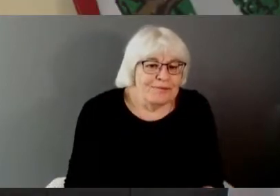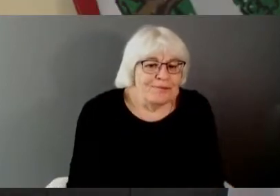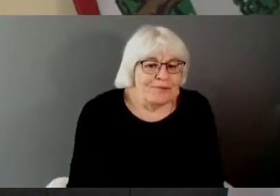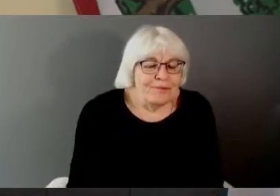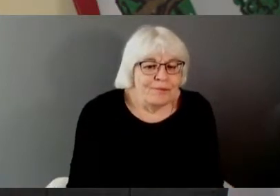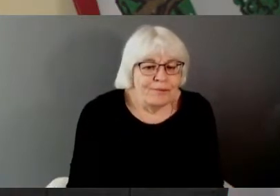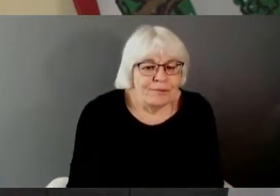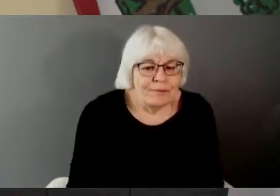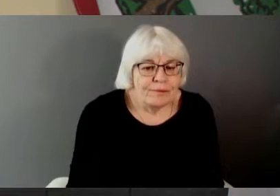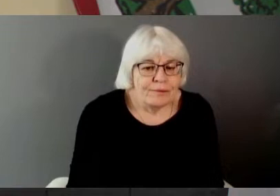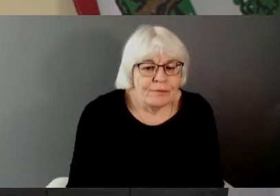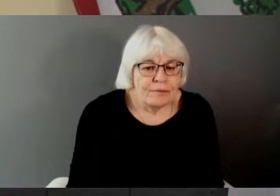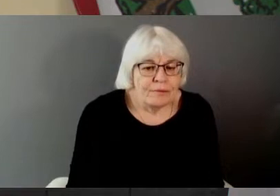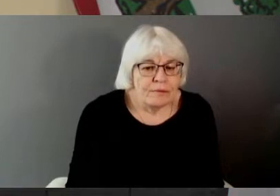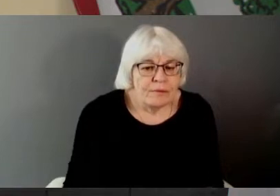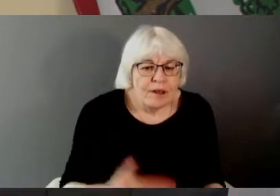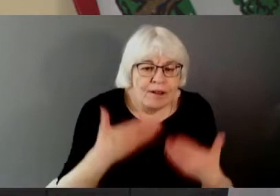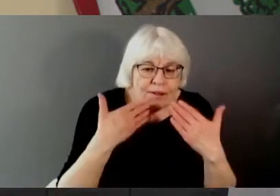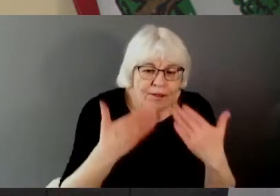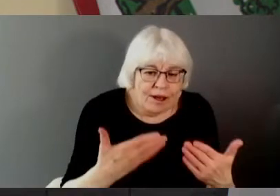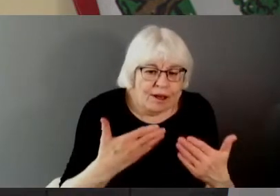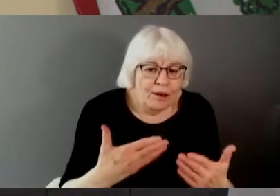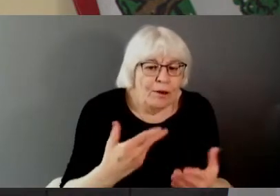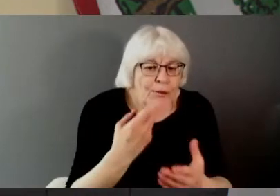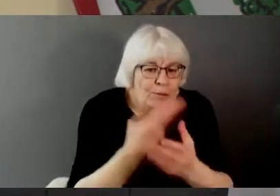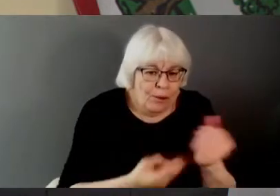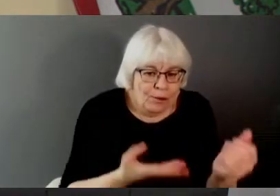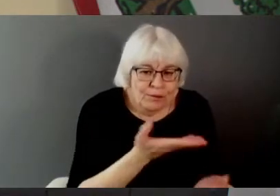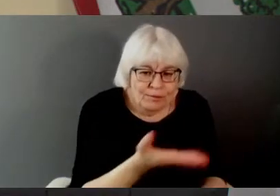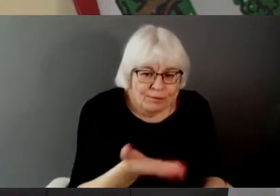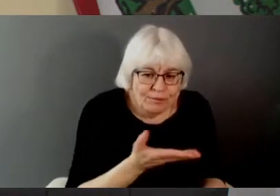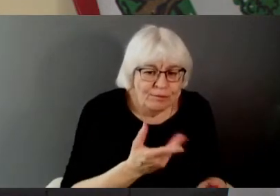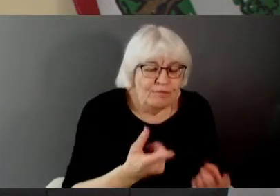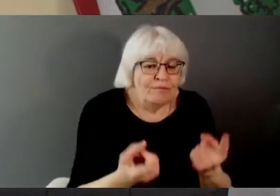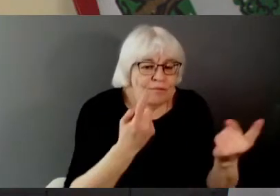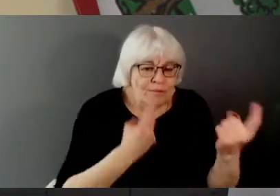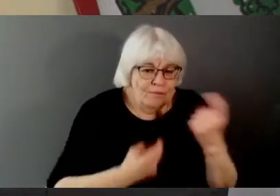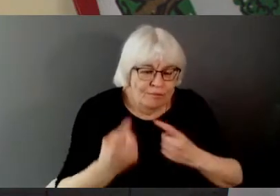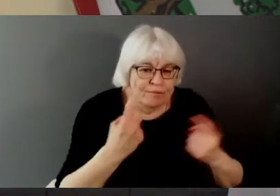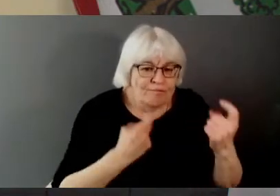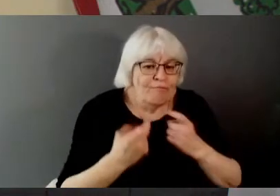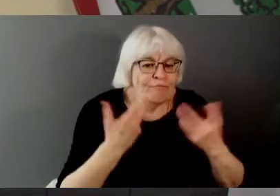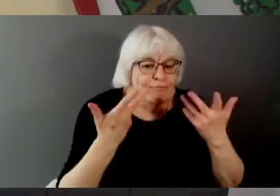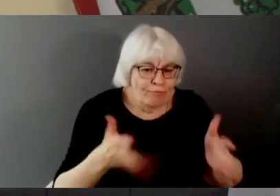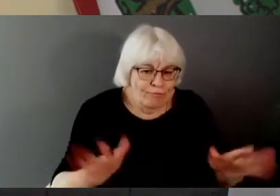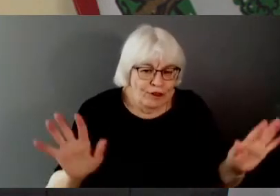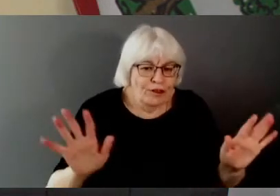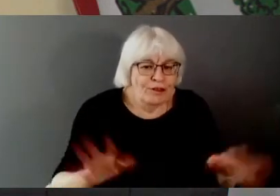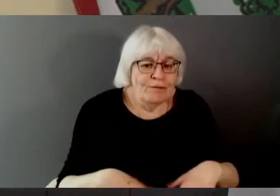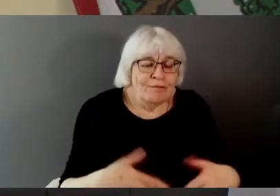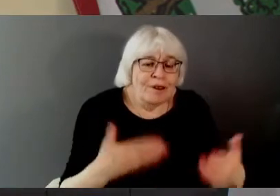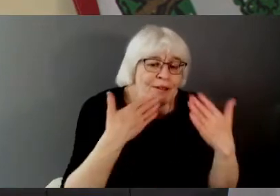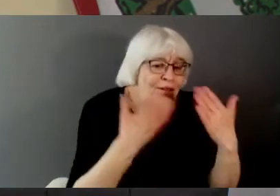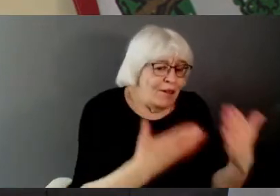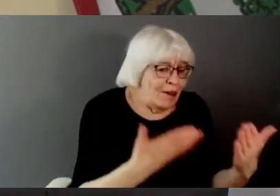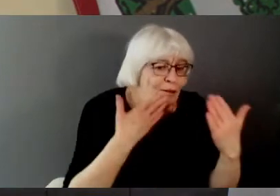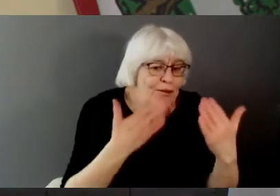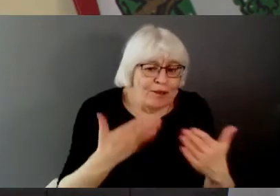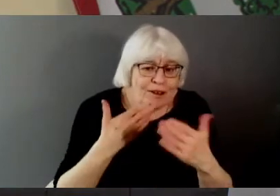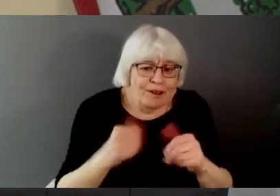Thank you both. I think that brings an end to our news event today, so thank you very much and stay safe.